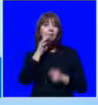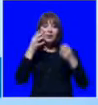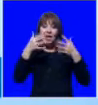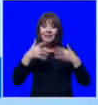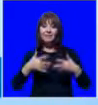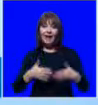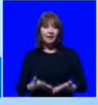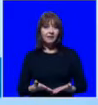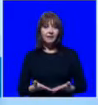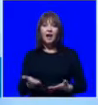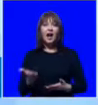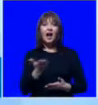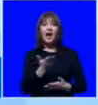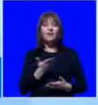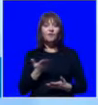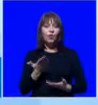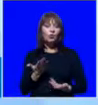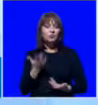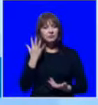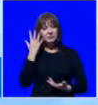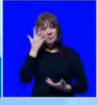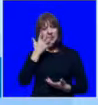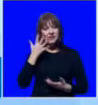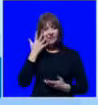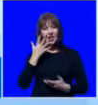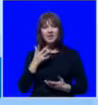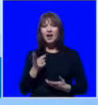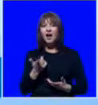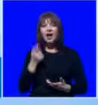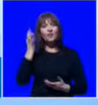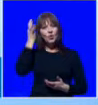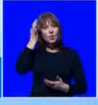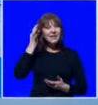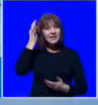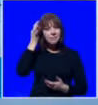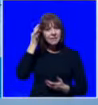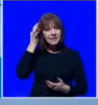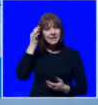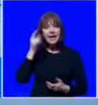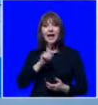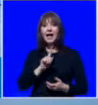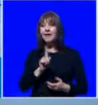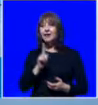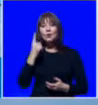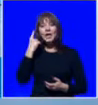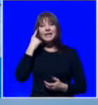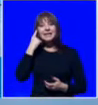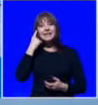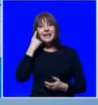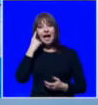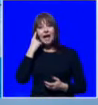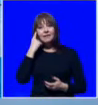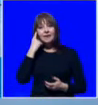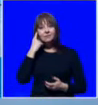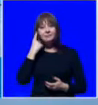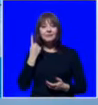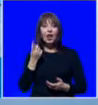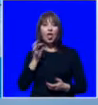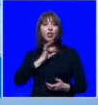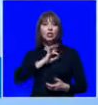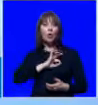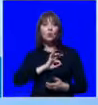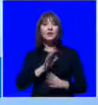целенасочено. Тоест, вие каквато и дефиниция, така си го представете, каквато и дефиниция да измислите, като не знаете какви са облагаемите и необлагаемите